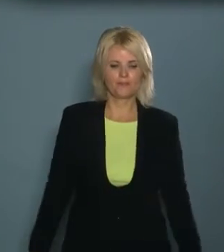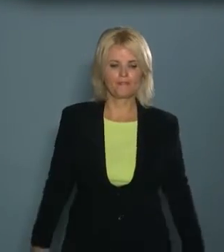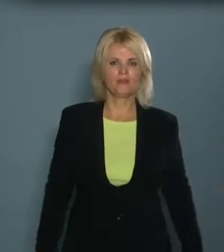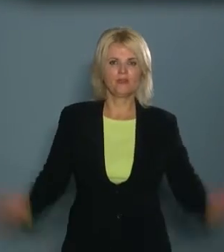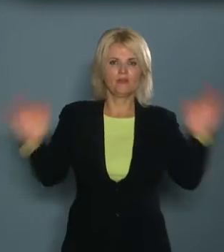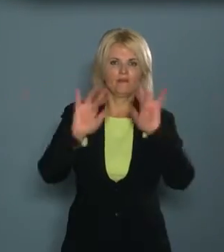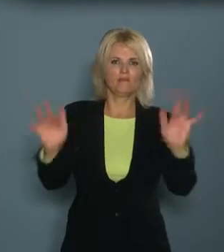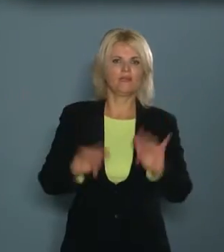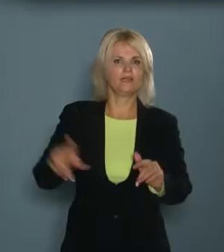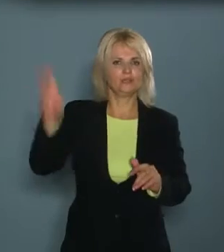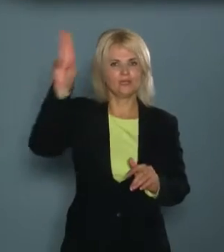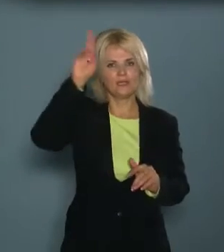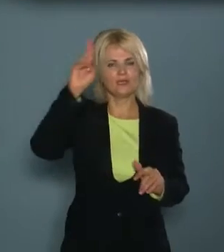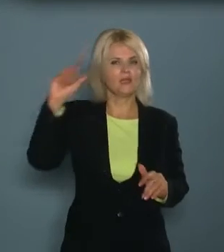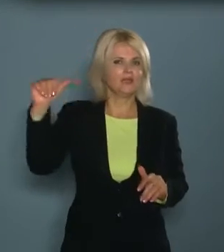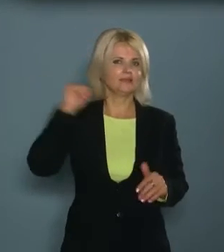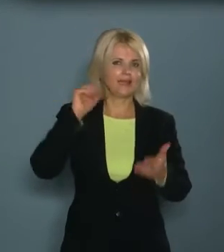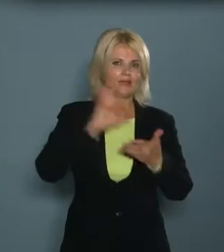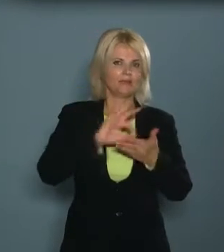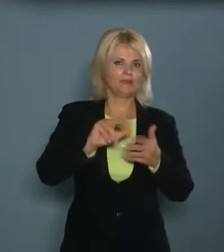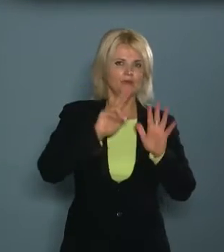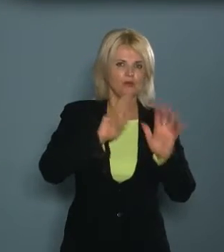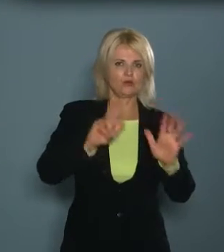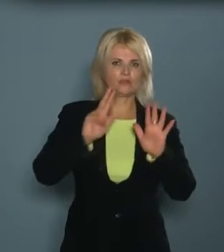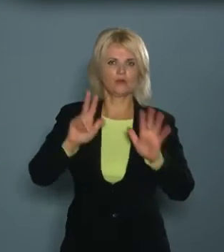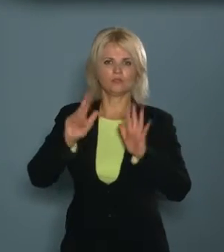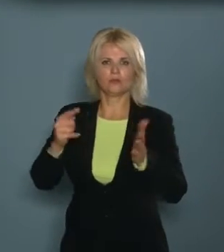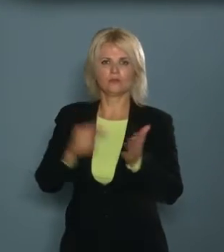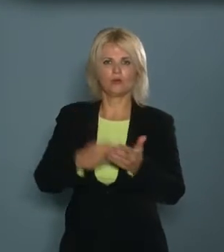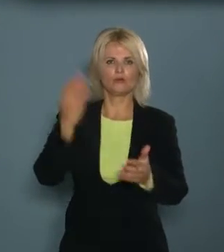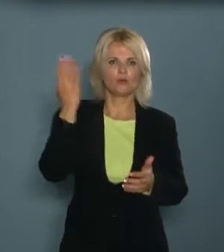Egy friss hír, tegnap írta meg a 888.hu.